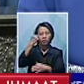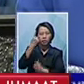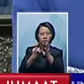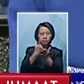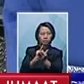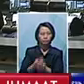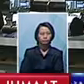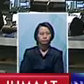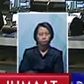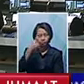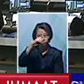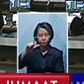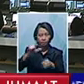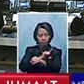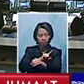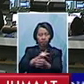Bagi melengkapi hasrat ini,